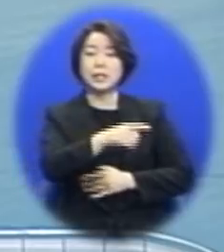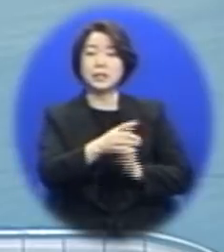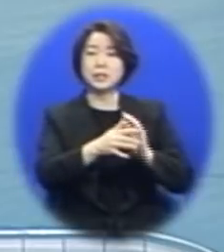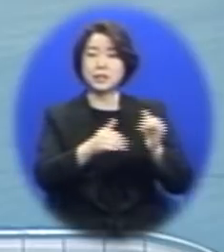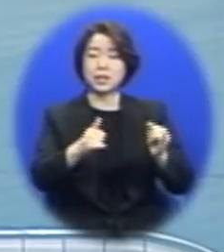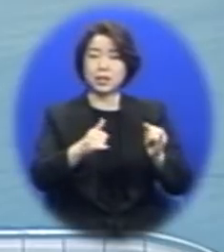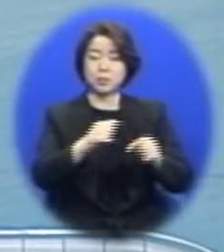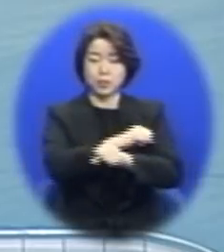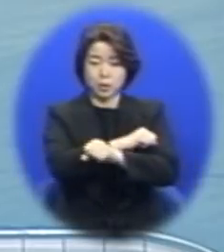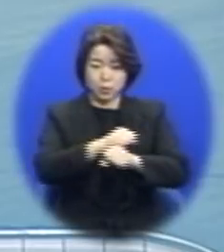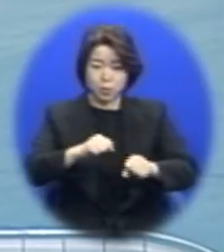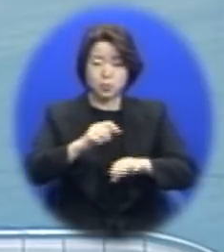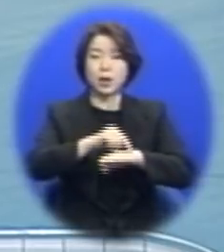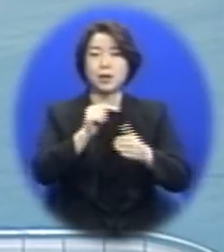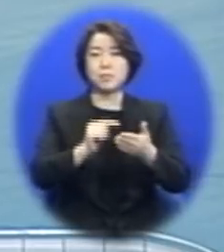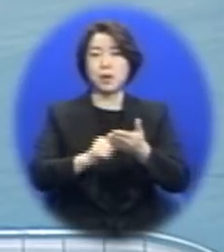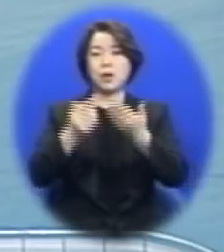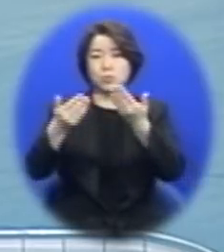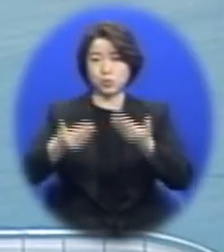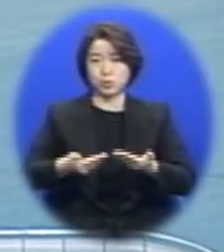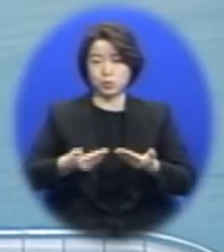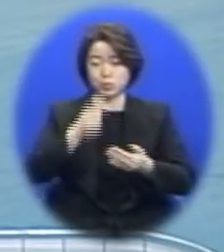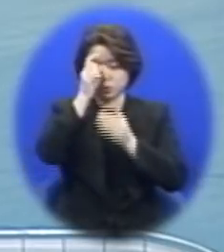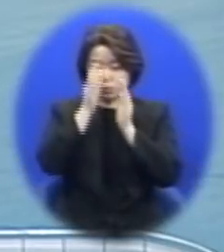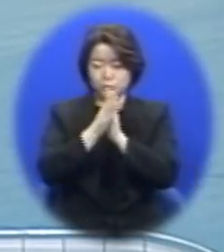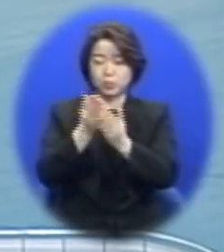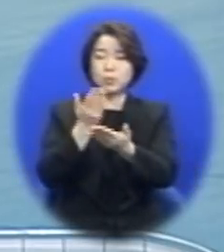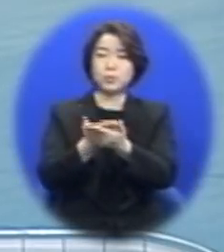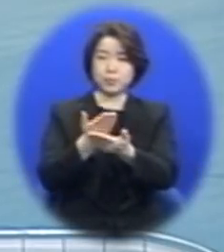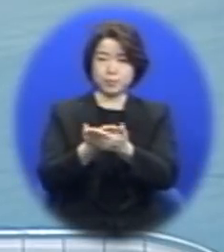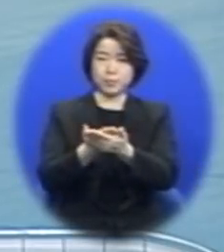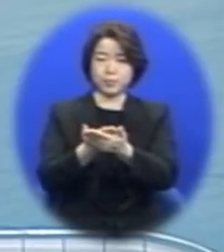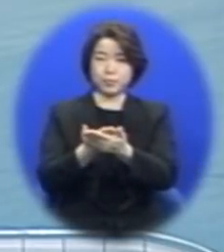용서할 마음을 주시도록 기도해 달라는.